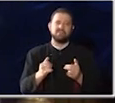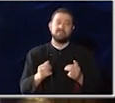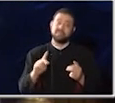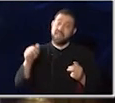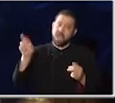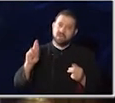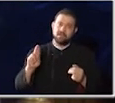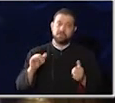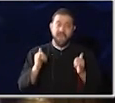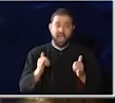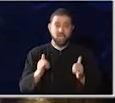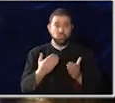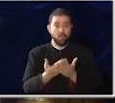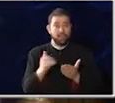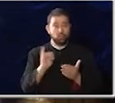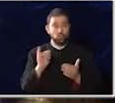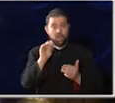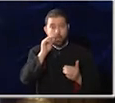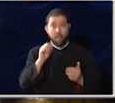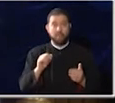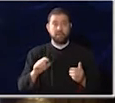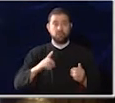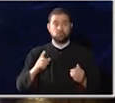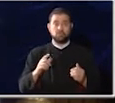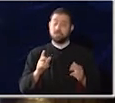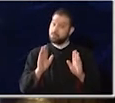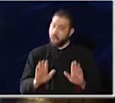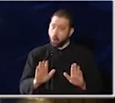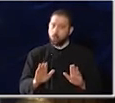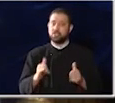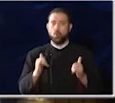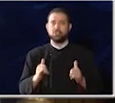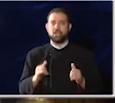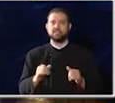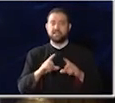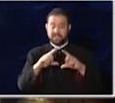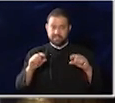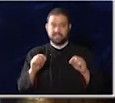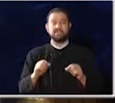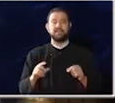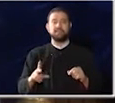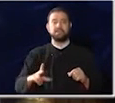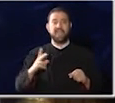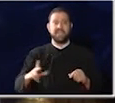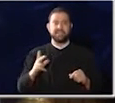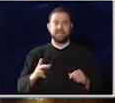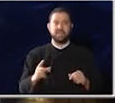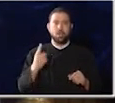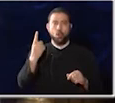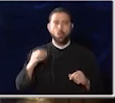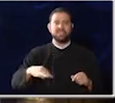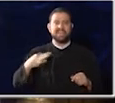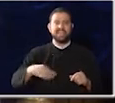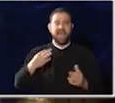apare. Însă, aici, pentru cei care sunt de acord cu această distincție,